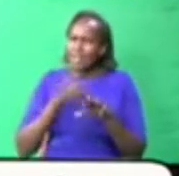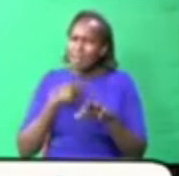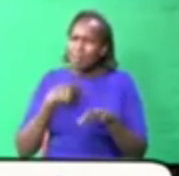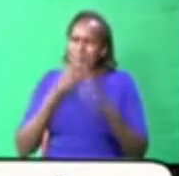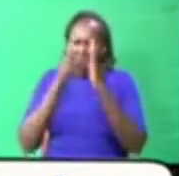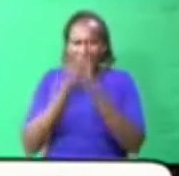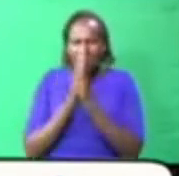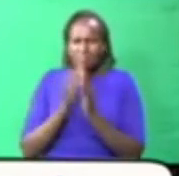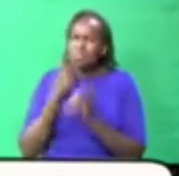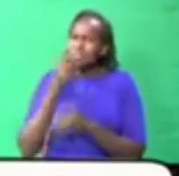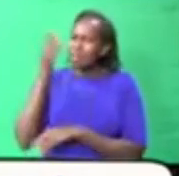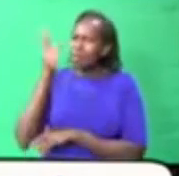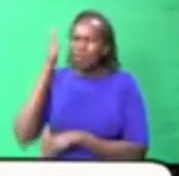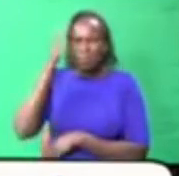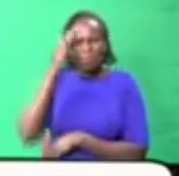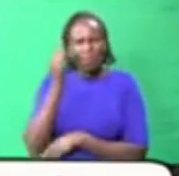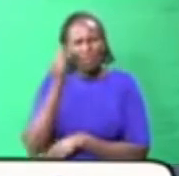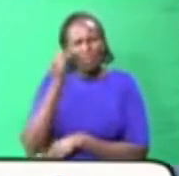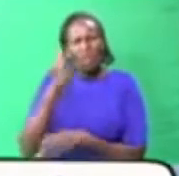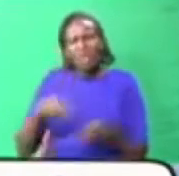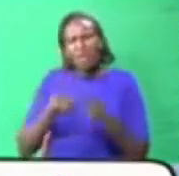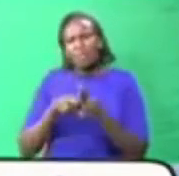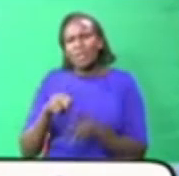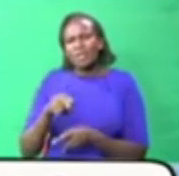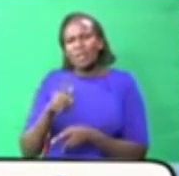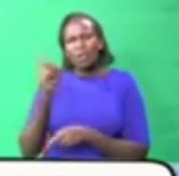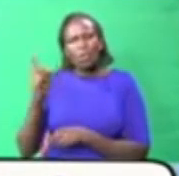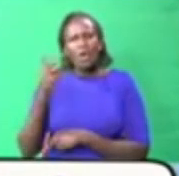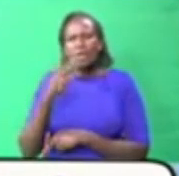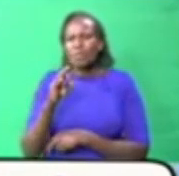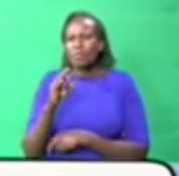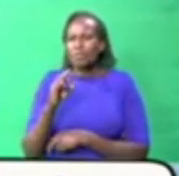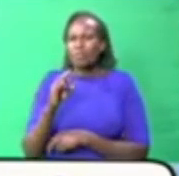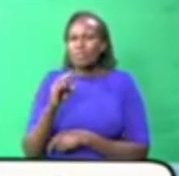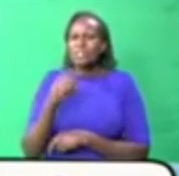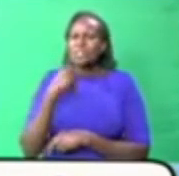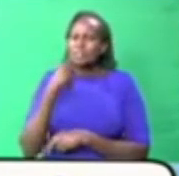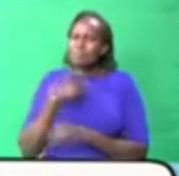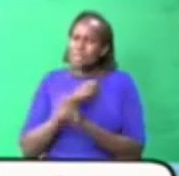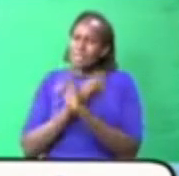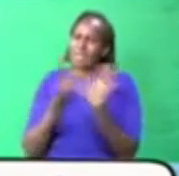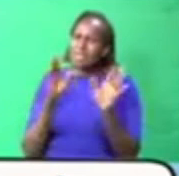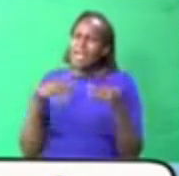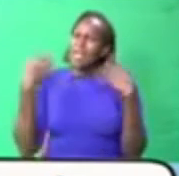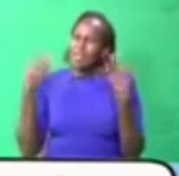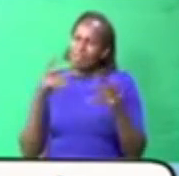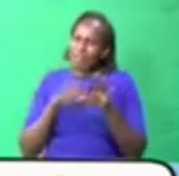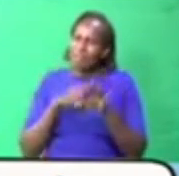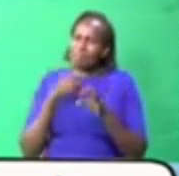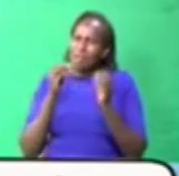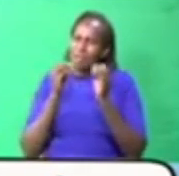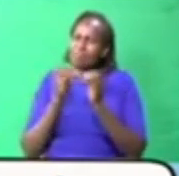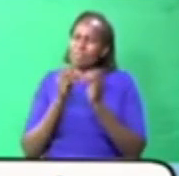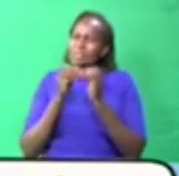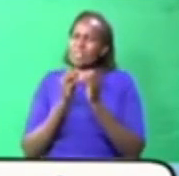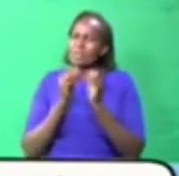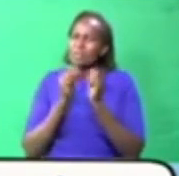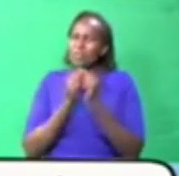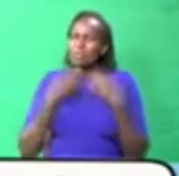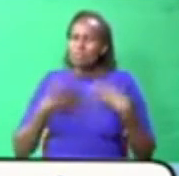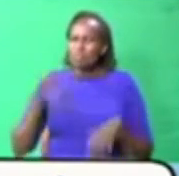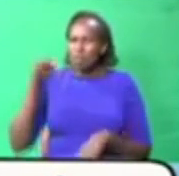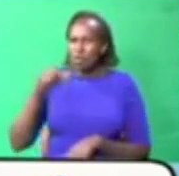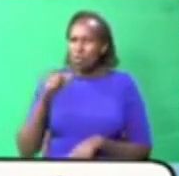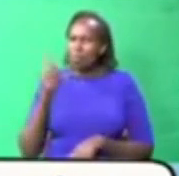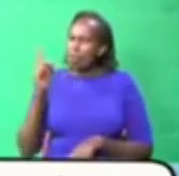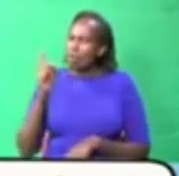Mungu, why is this happening? One of the things God told me so clearly, na every time ninapokutana na watu wanafanya kazi mahali pale huwa nawaambia, one